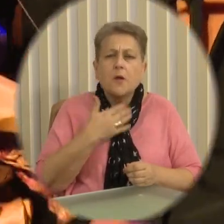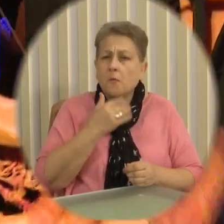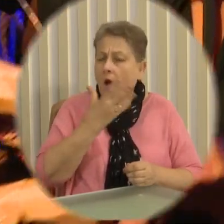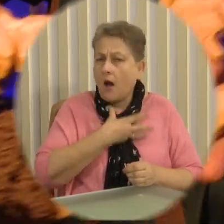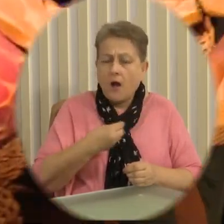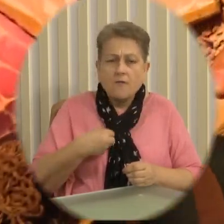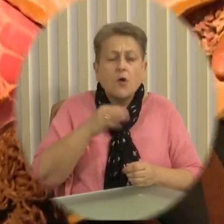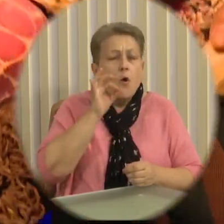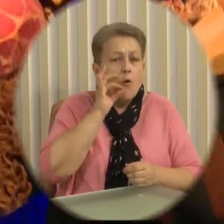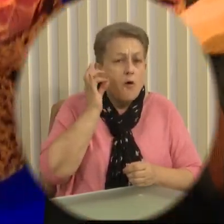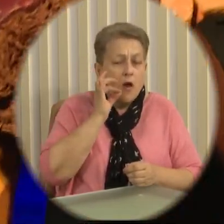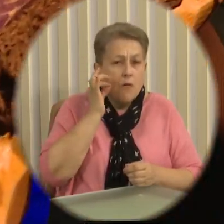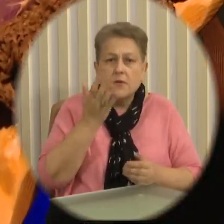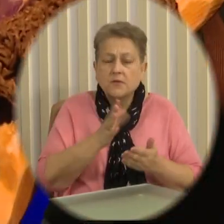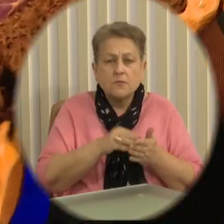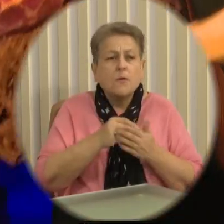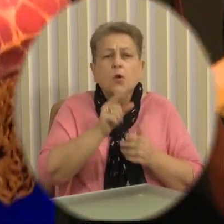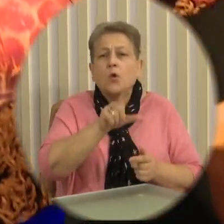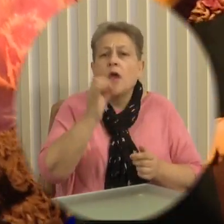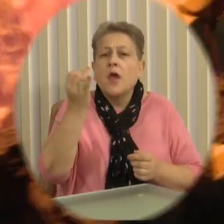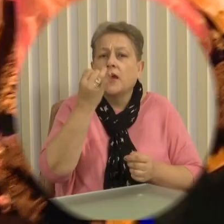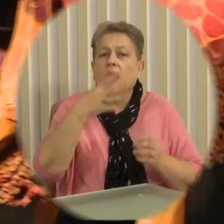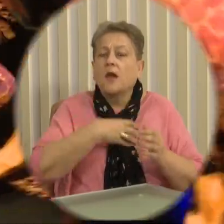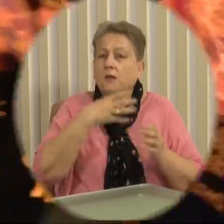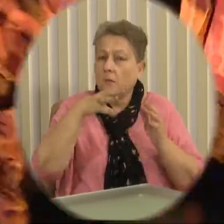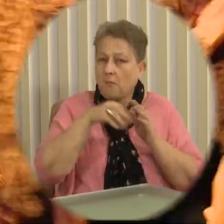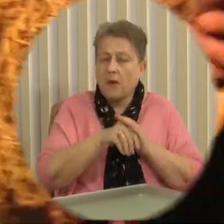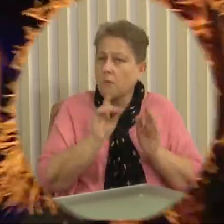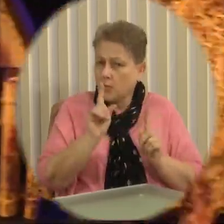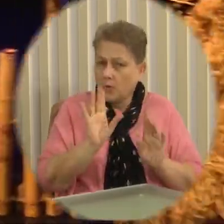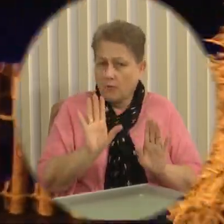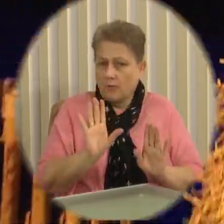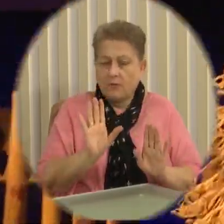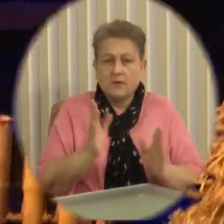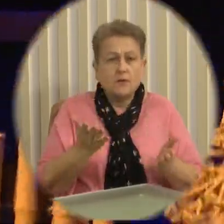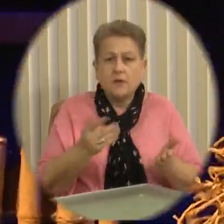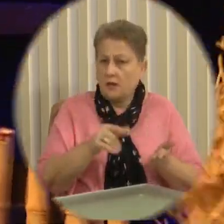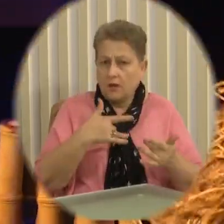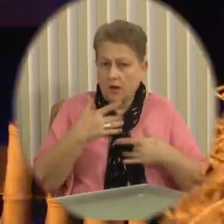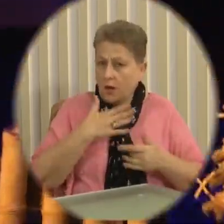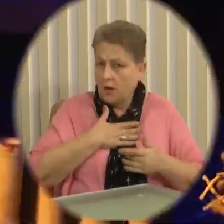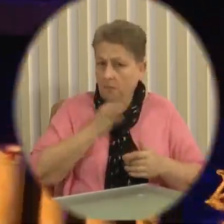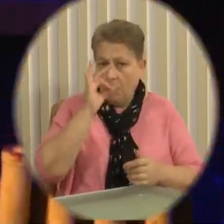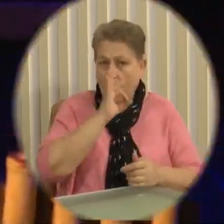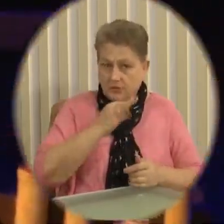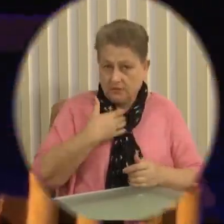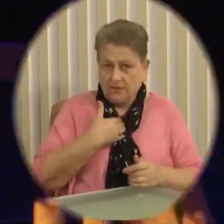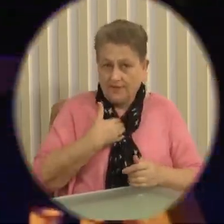իմ աղվեսիկը խորամանկ է, ինչպես յուրաքանչյուր հեքիաթներում։ Բայց մի րոպե, այս ներկայացումը իմ մասին է։